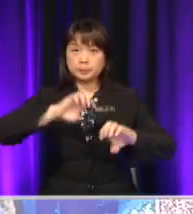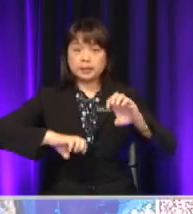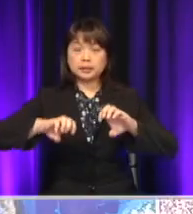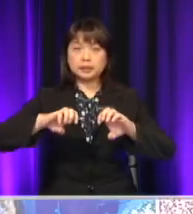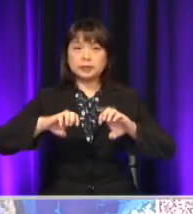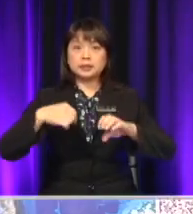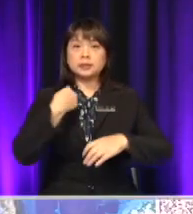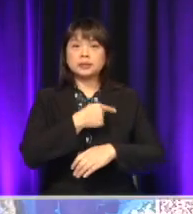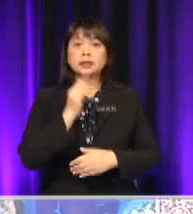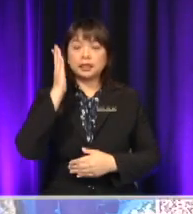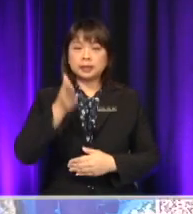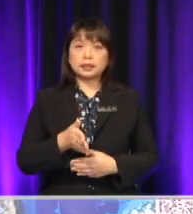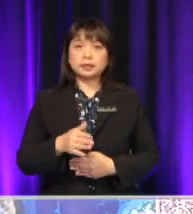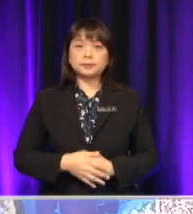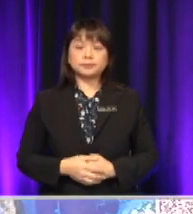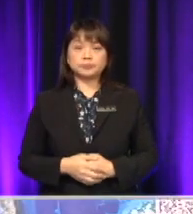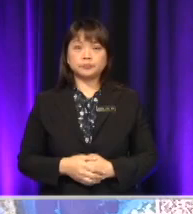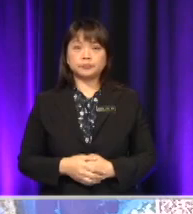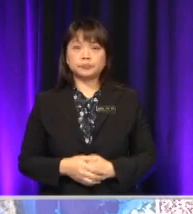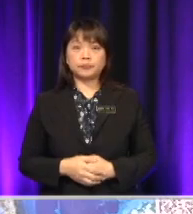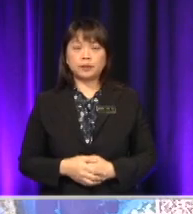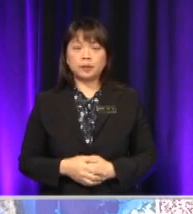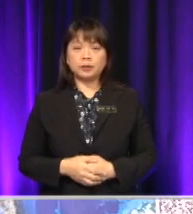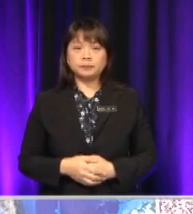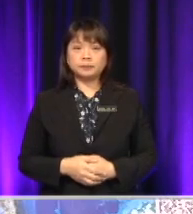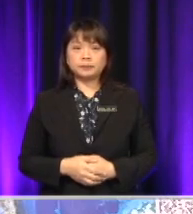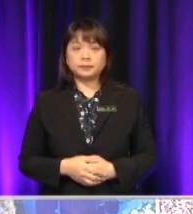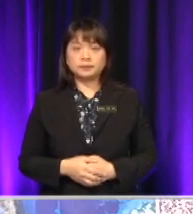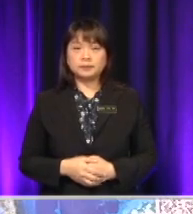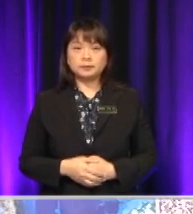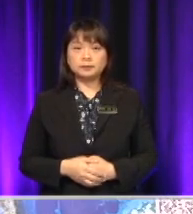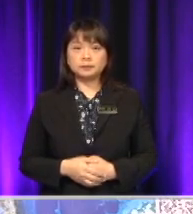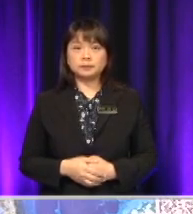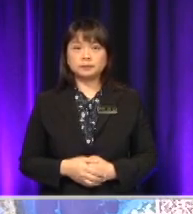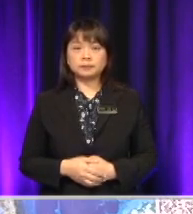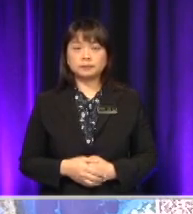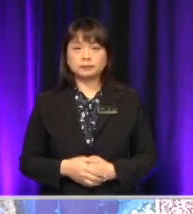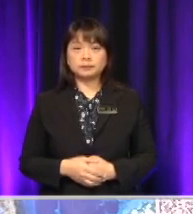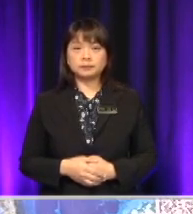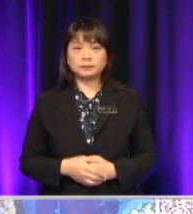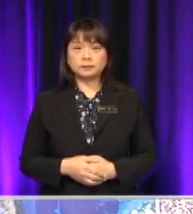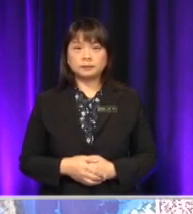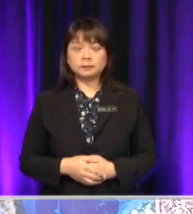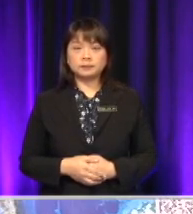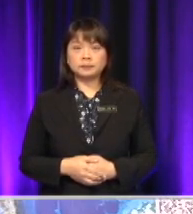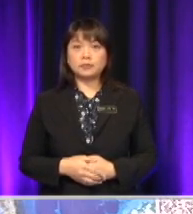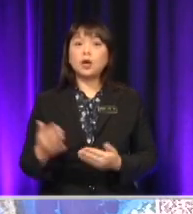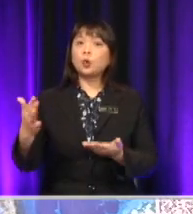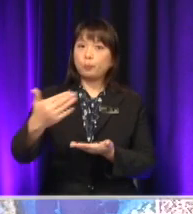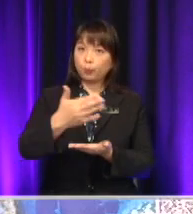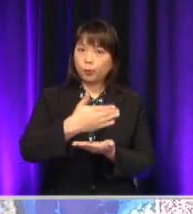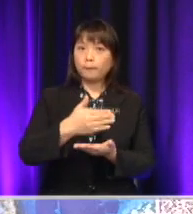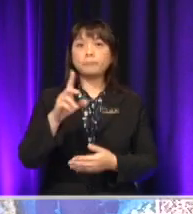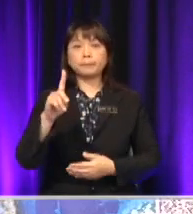Okey, kita akan jalankan eksperimen tersebut. Dan yang seterusnya cikgu bantu, okey, iaitu mengumpul data. Kita